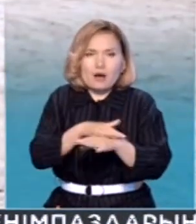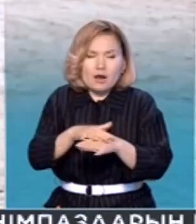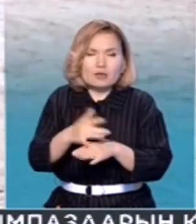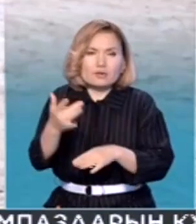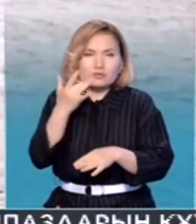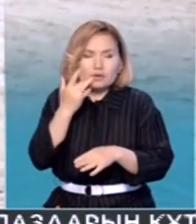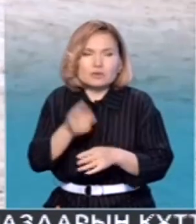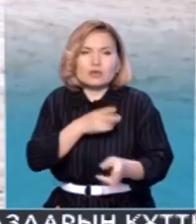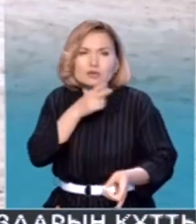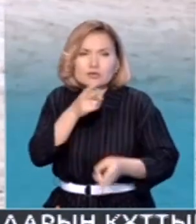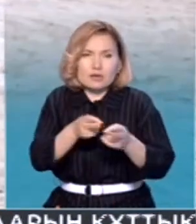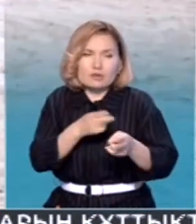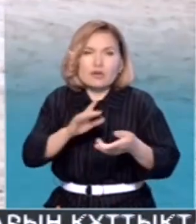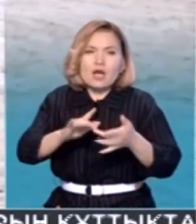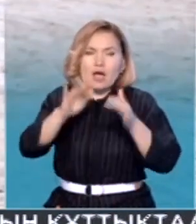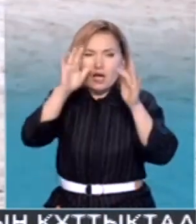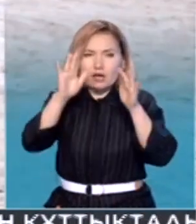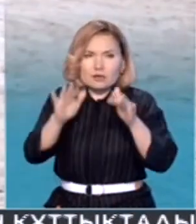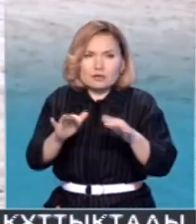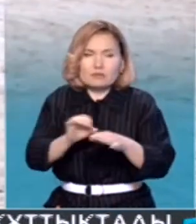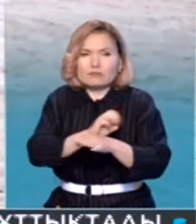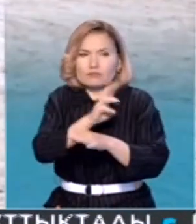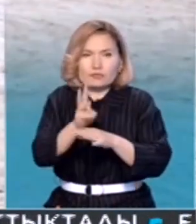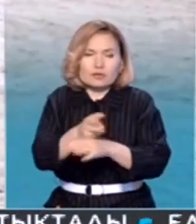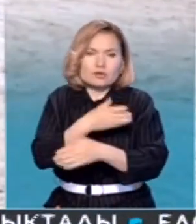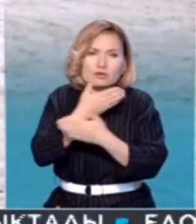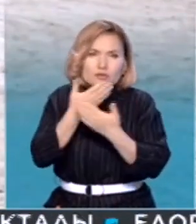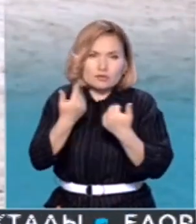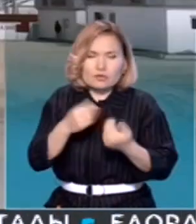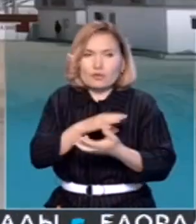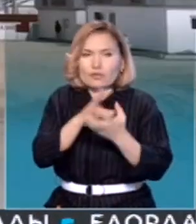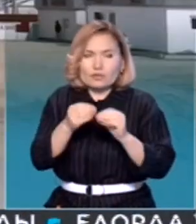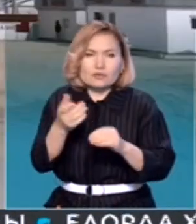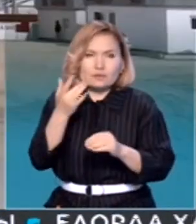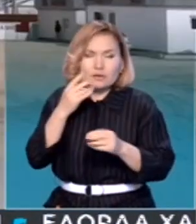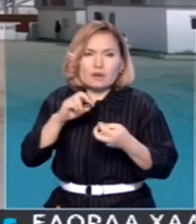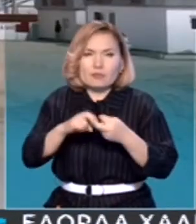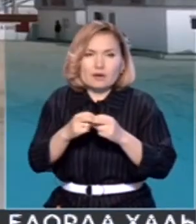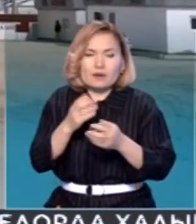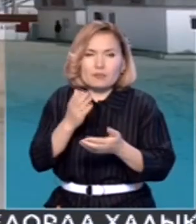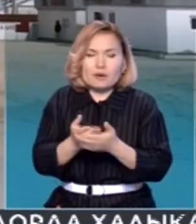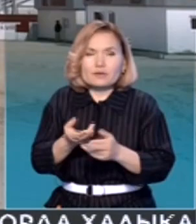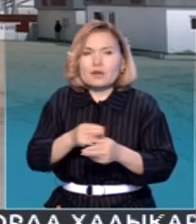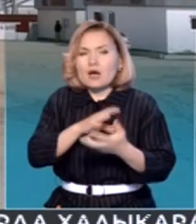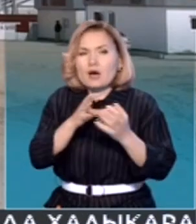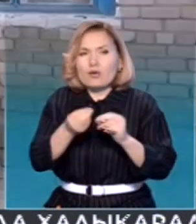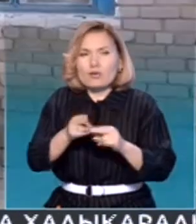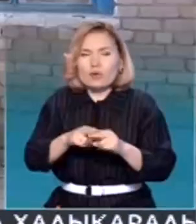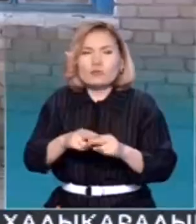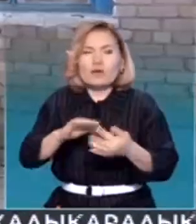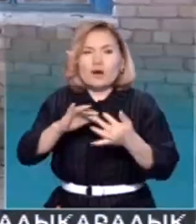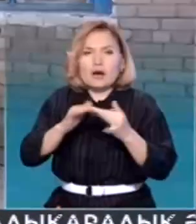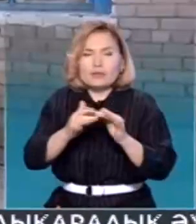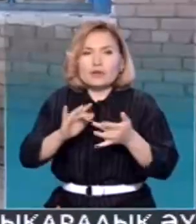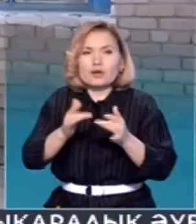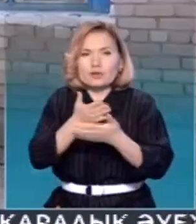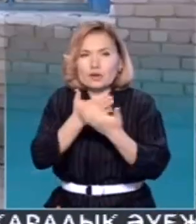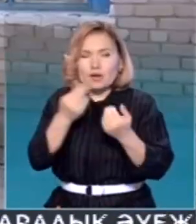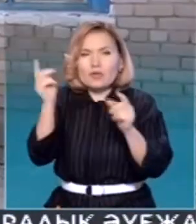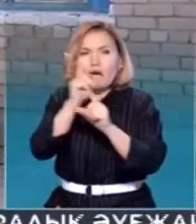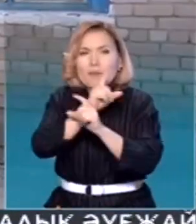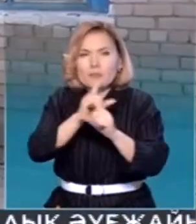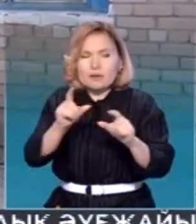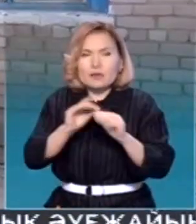келмейді, тіпті шамасы келмесе, ауылдан ақша жинап берейік деген мәселелерді көтеріп жатқандар бар. Әлемдік желінің болмауы әлегінен әсіресе ауылдағы мектеп